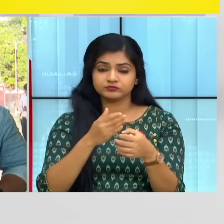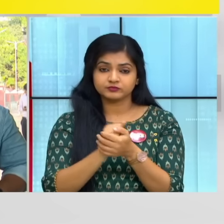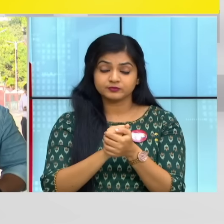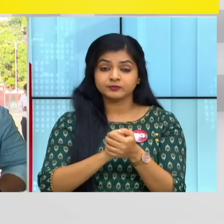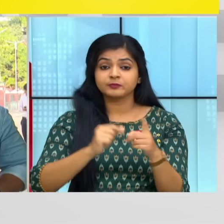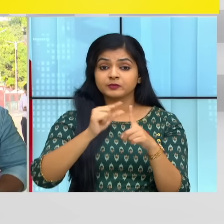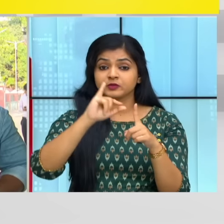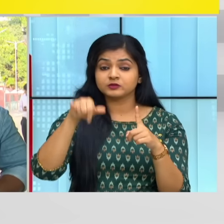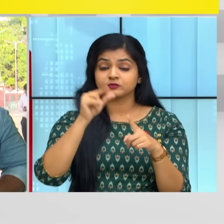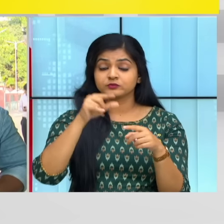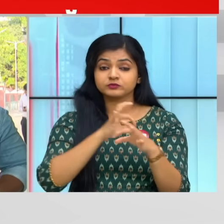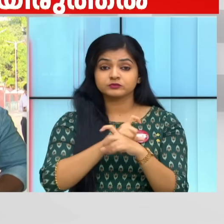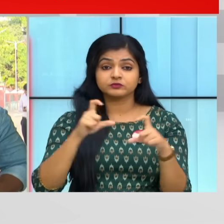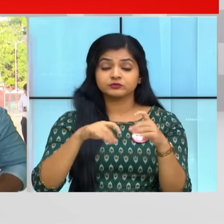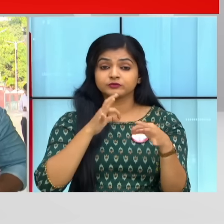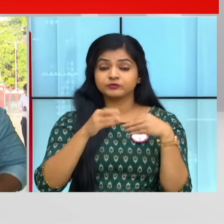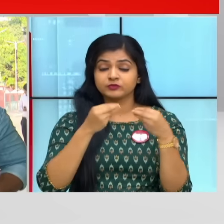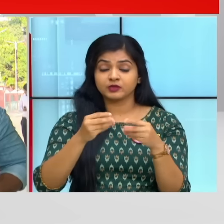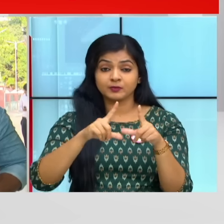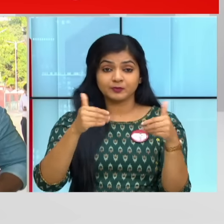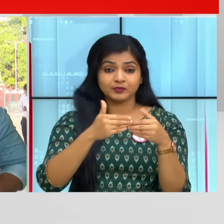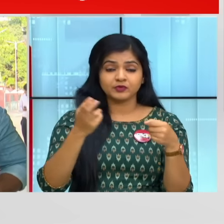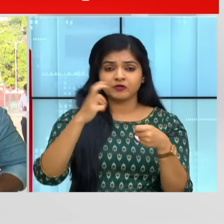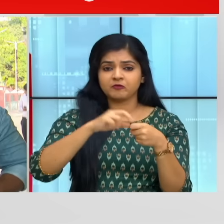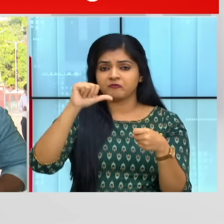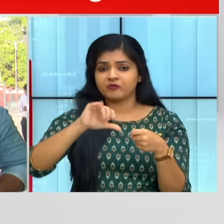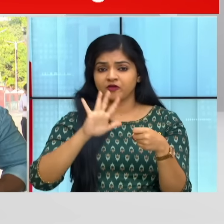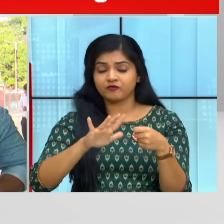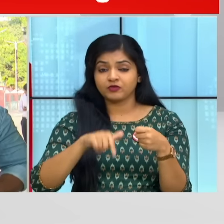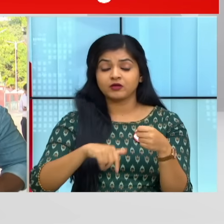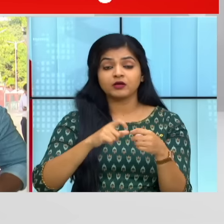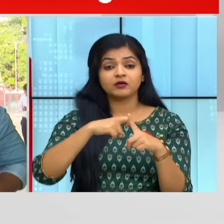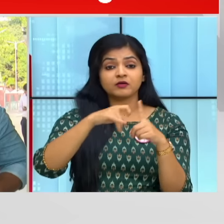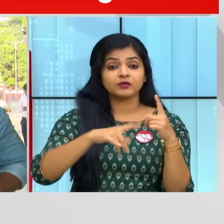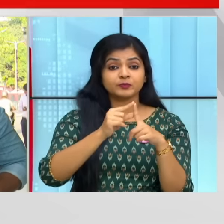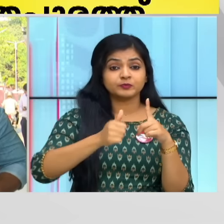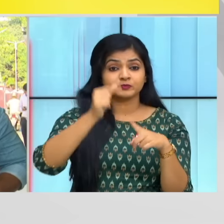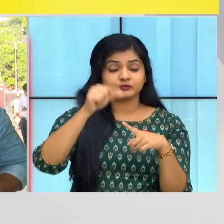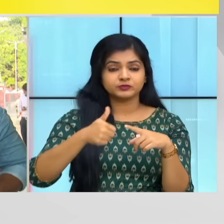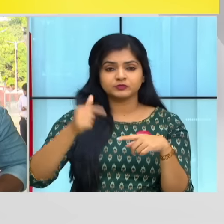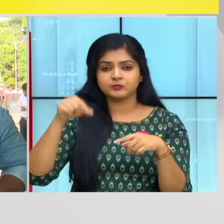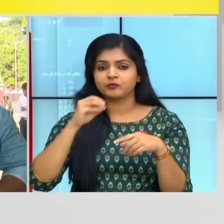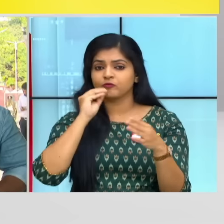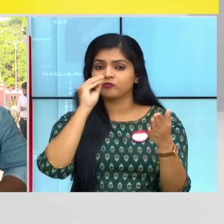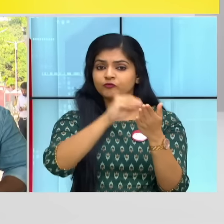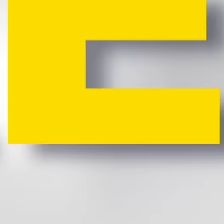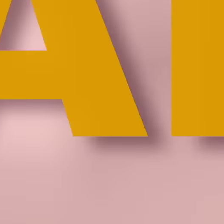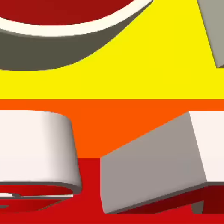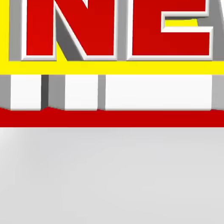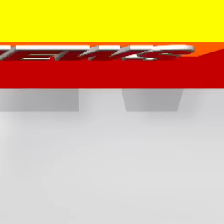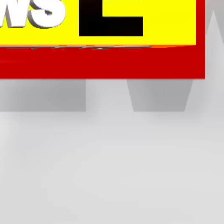ജാവ്ദേക്കർ വ്യക്തമാക്കിയത് ഈ യോഗങ്ങളിൽ പങ്കെടുക്കാൻ കഴിയില്ല എന്ന കാര്യം ഈ സംസ്ഥാന പ്രസിഡന്റിനെ തന്നെ നേതാക്കൾ അറിയിച്ചിട്ടുണ്ട്. എല്ലാ യോഗങ്ങൾക്കും